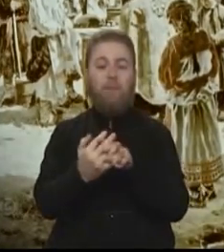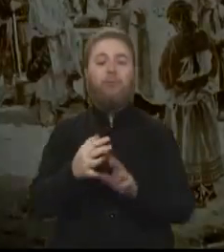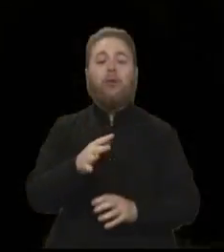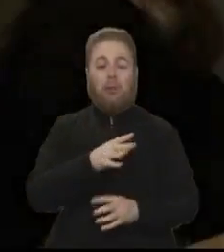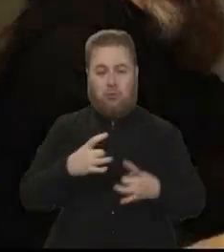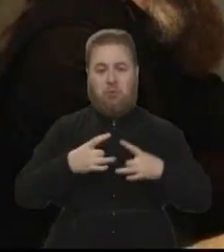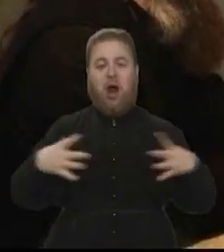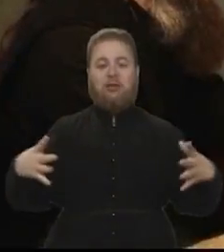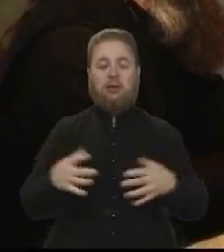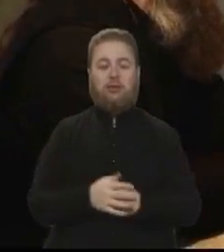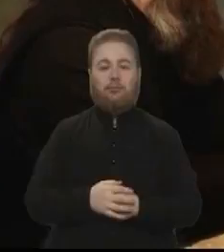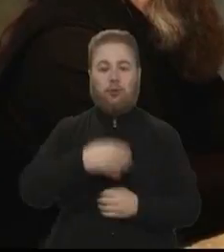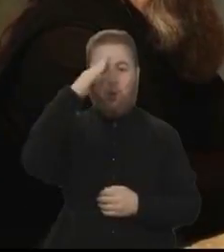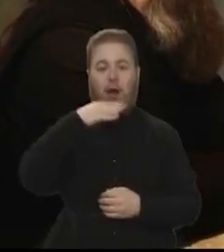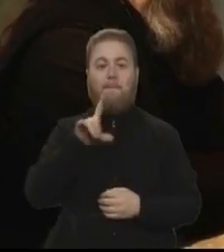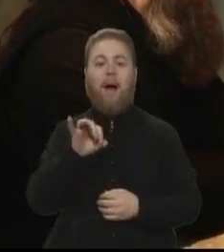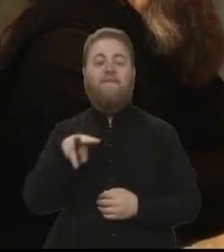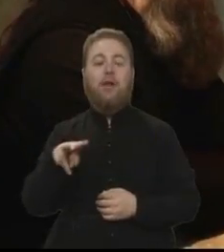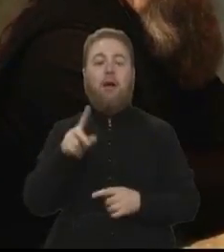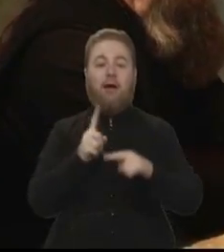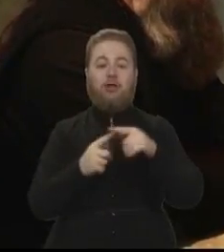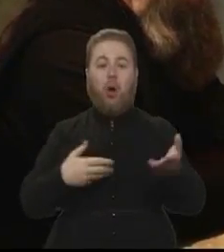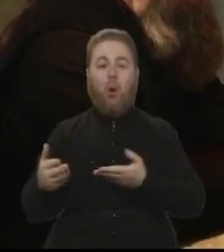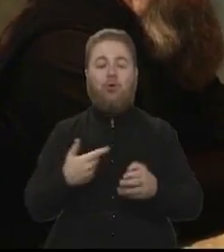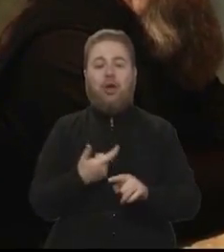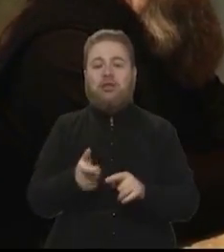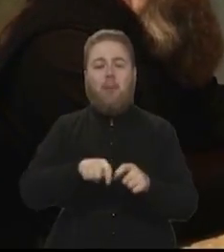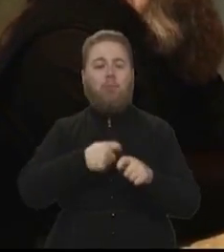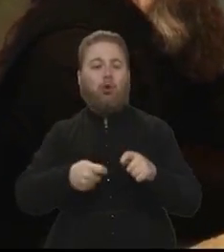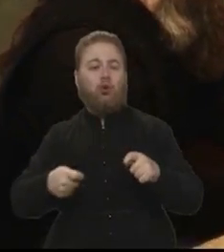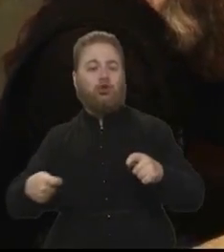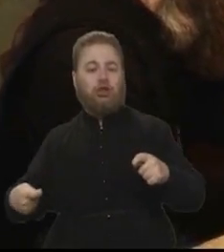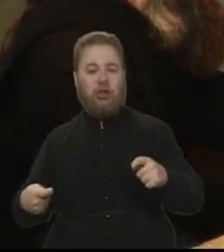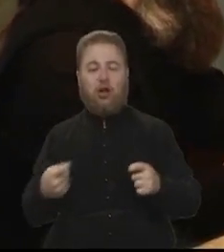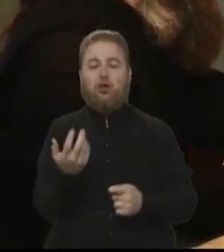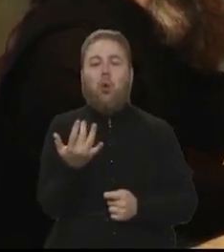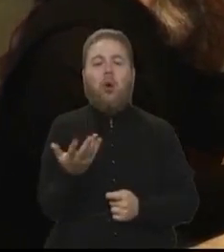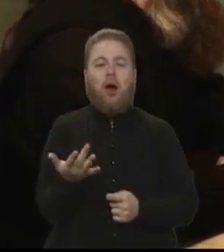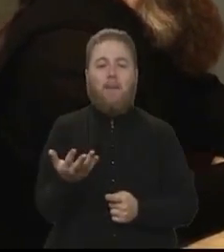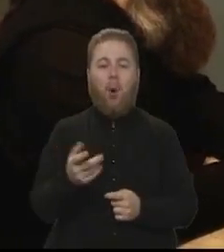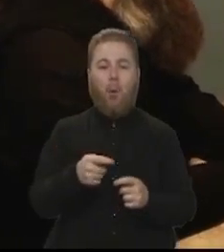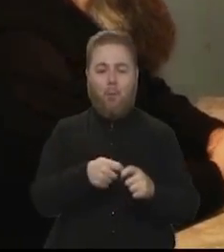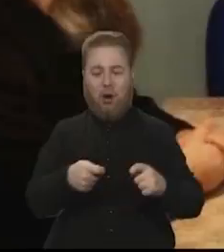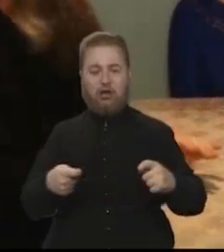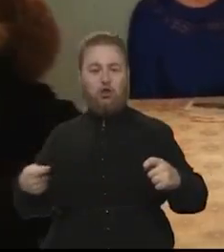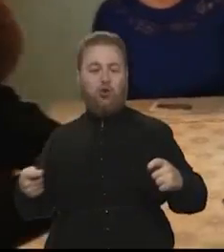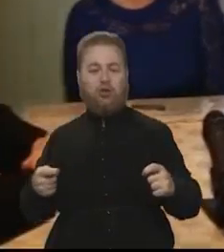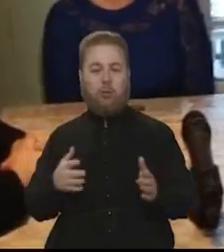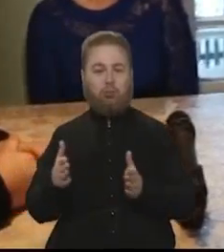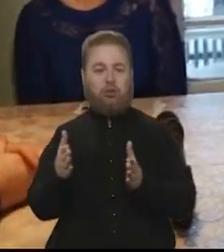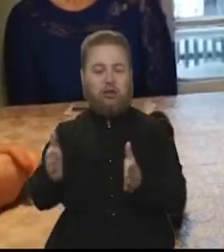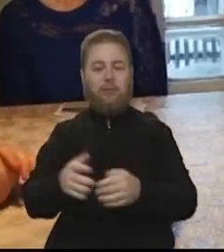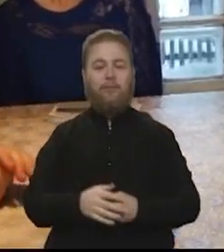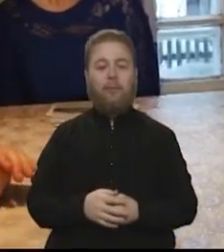праздник. Отец Павел, крестный ход один из самых продолжительных. Сколько он по протяженности пути?